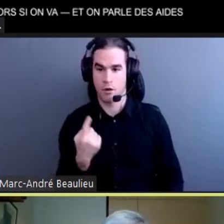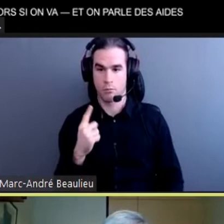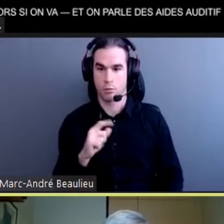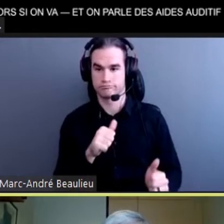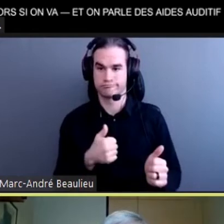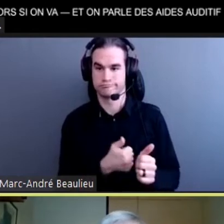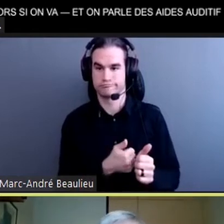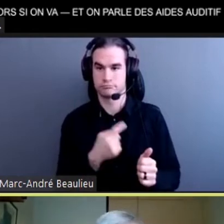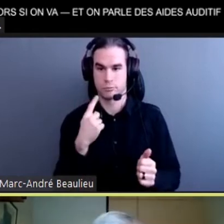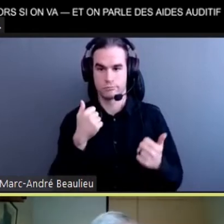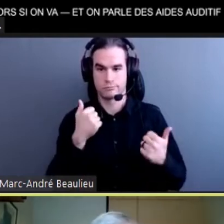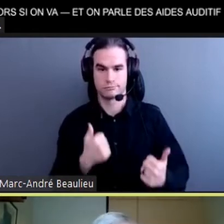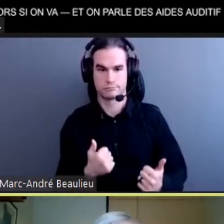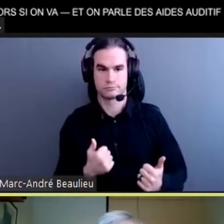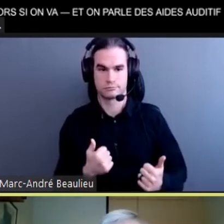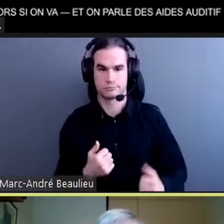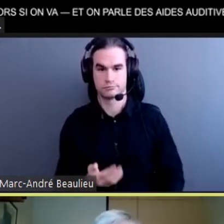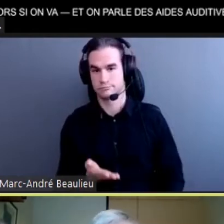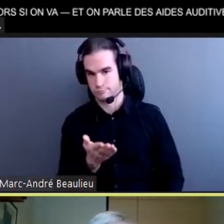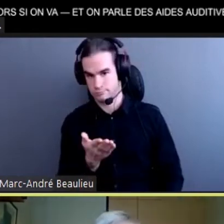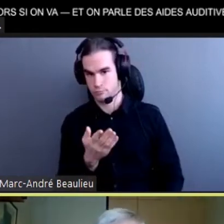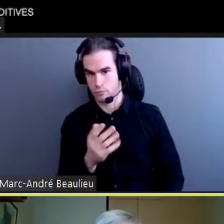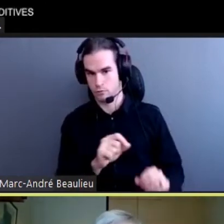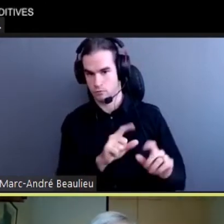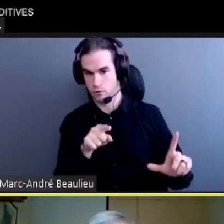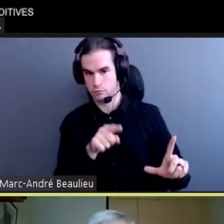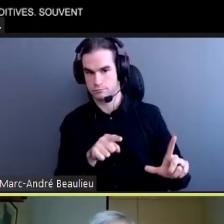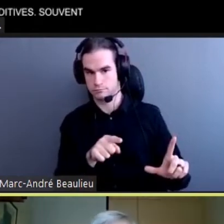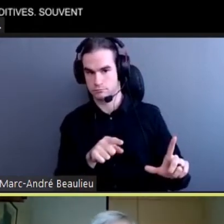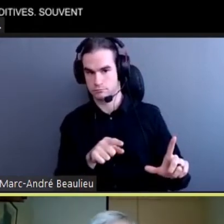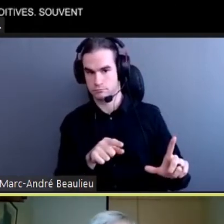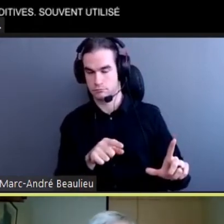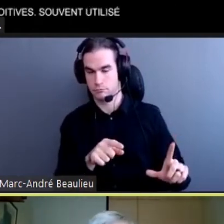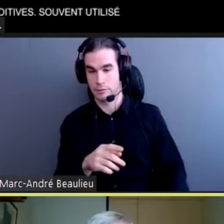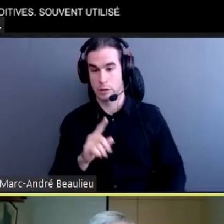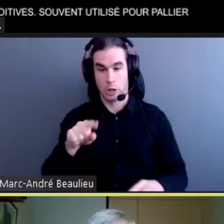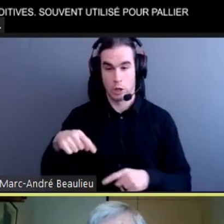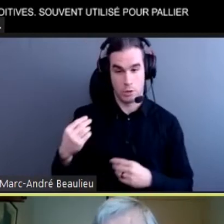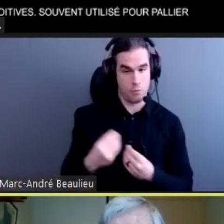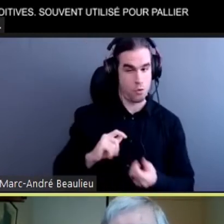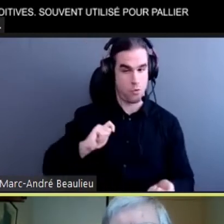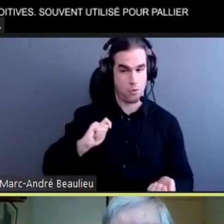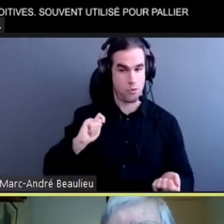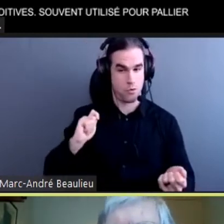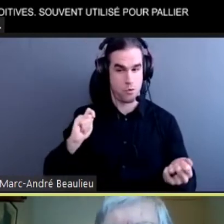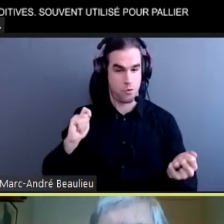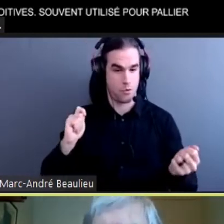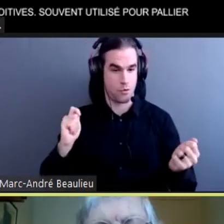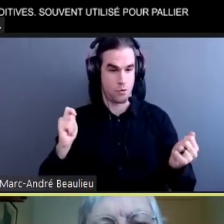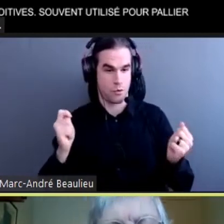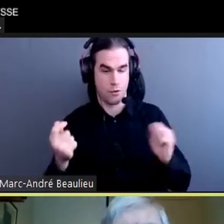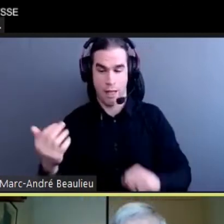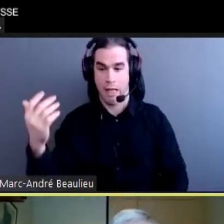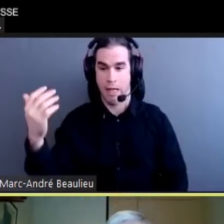la baisse d'audition. Prochaine diapo. On peut voir que les aides auditives ont évolué beaucoup depuis le temps